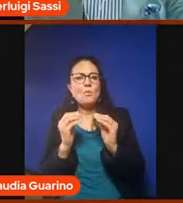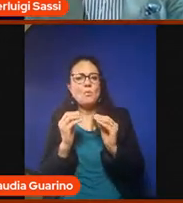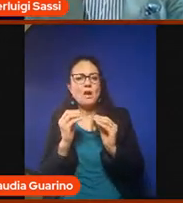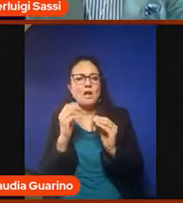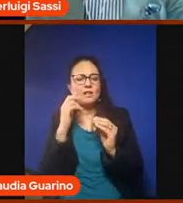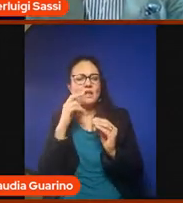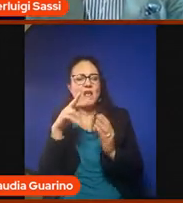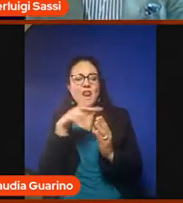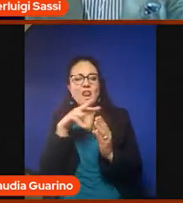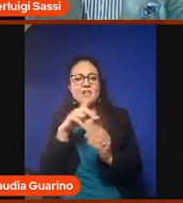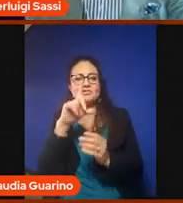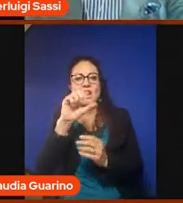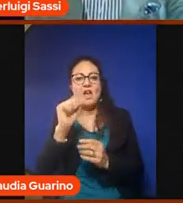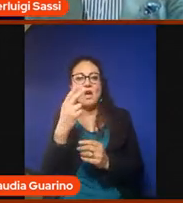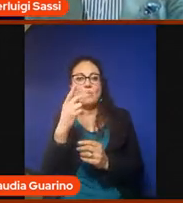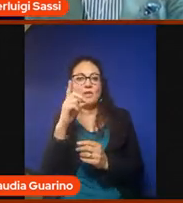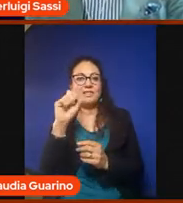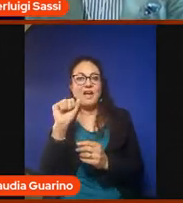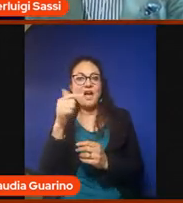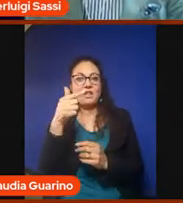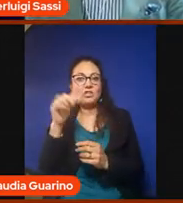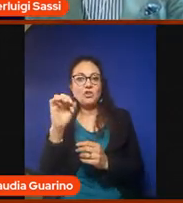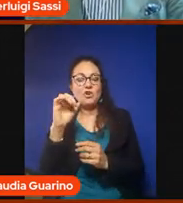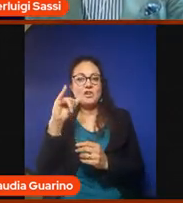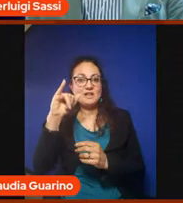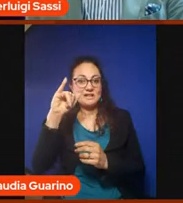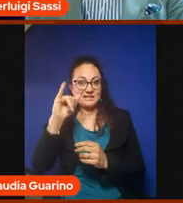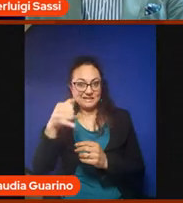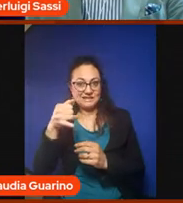Si, ci rendiamo conto di